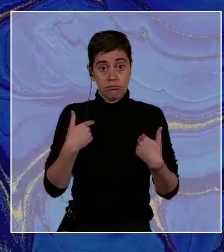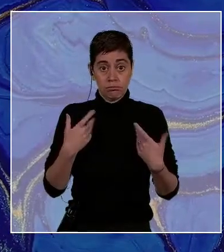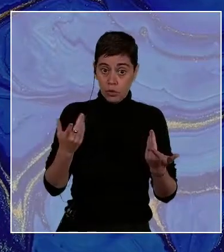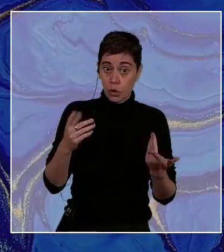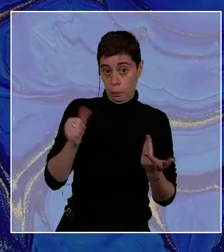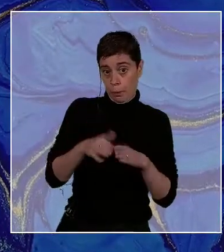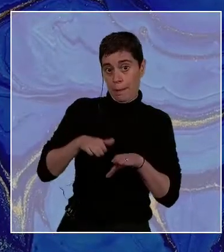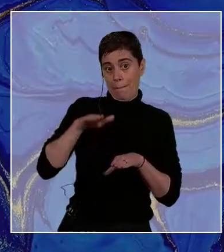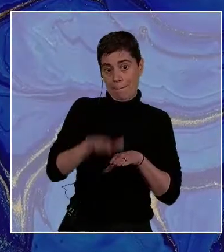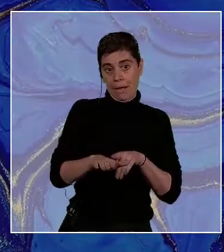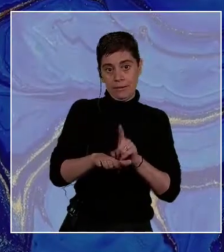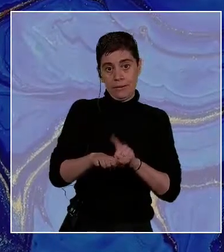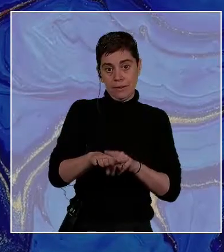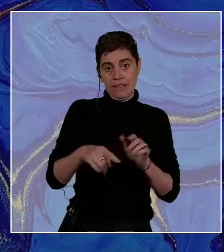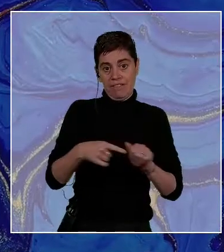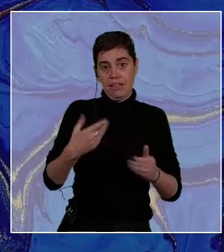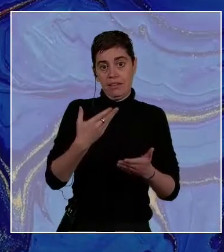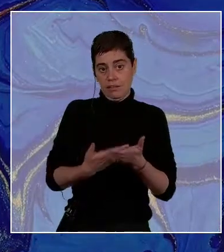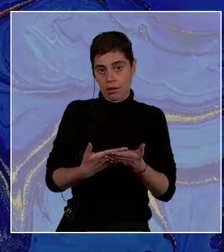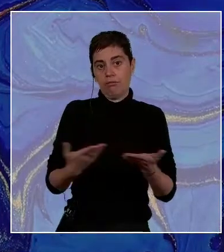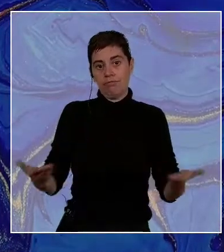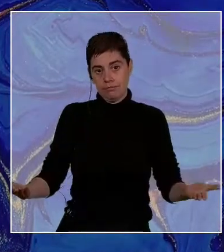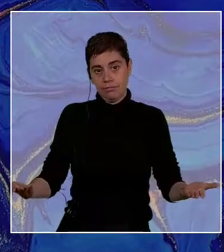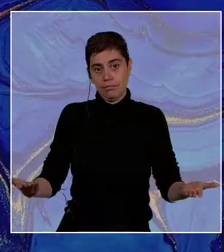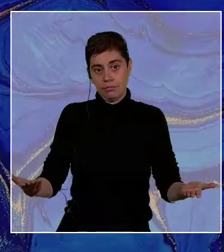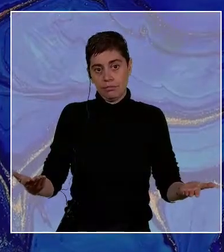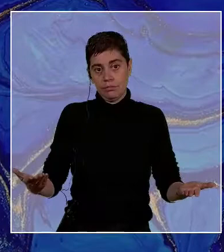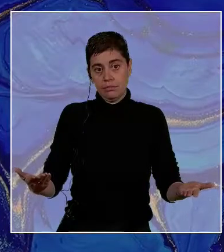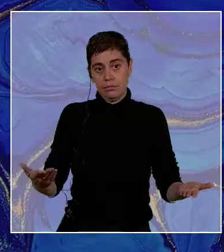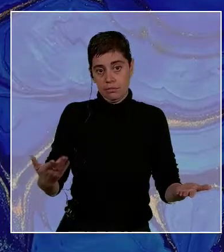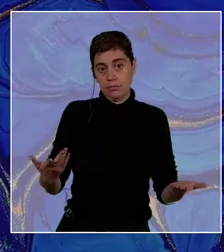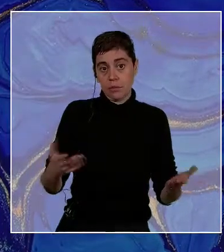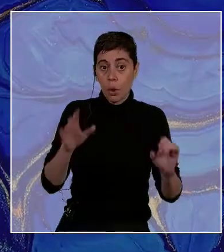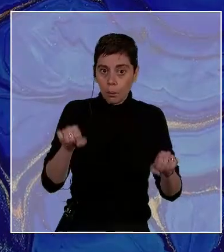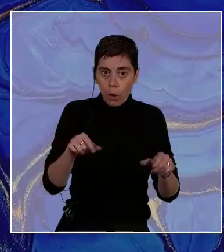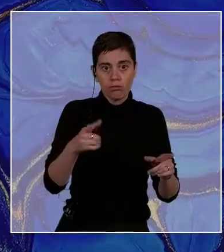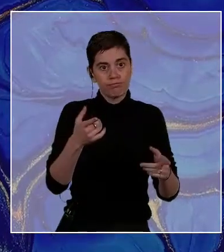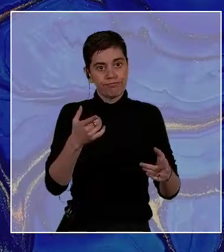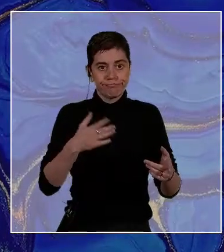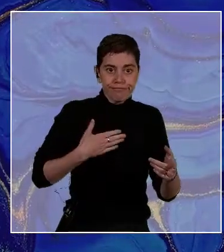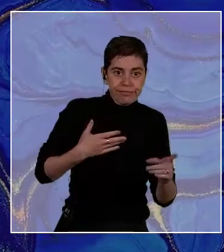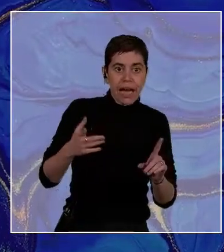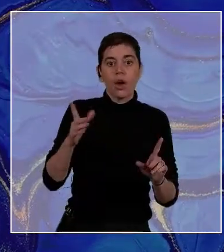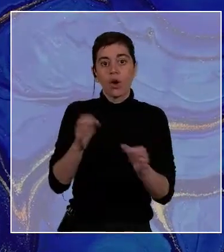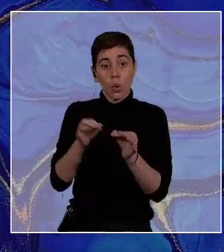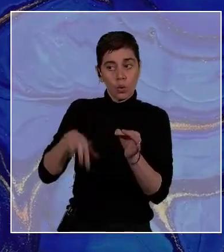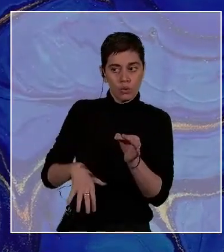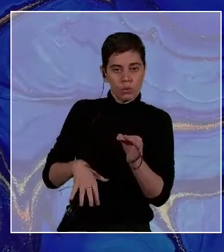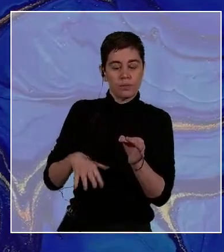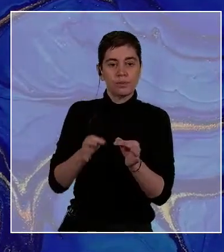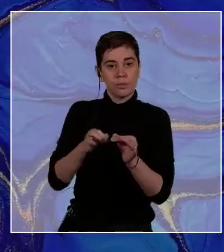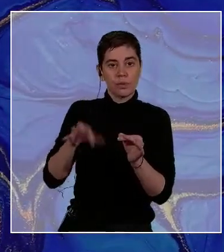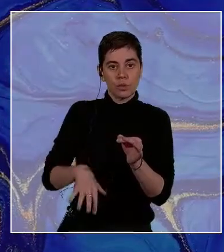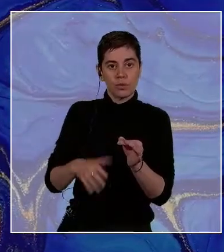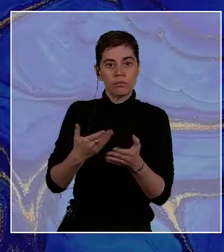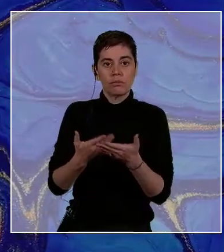gestes, de grands défis, mais également de grandes opportunités. Une note d'espoir pour conclure, parce que ça a